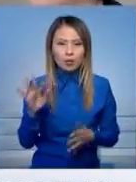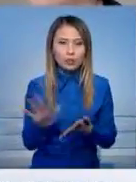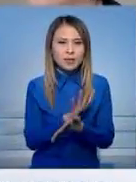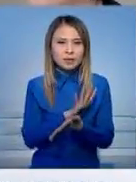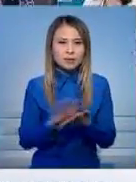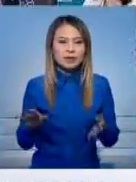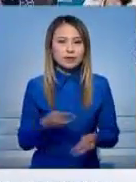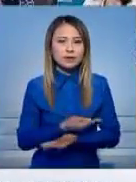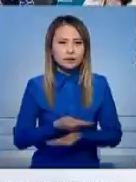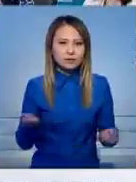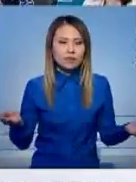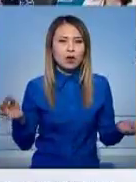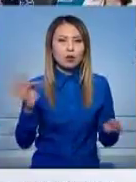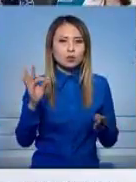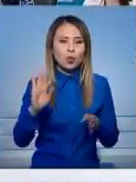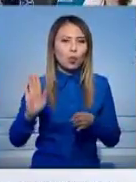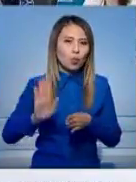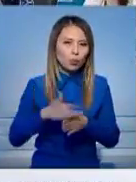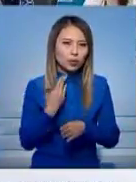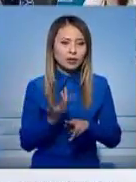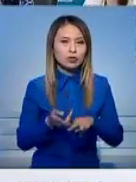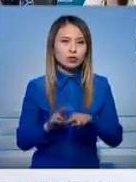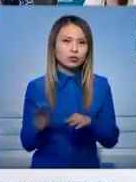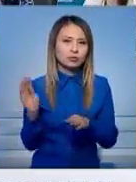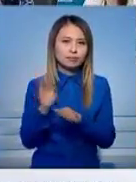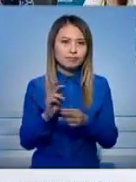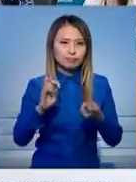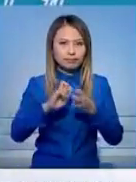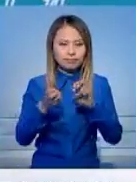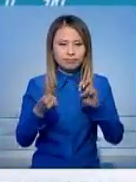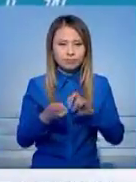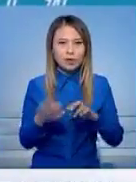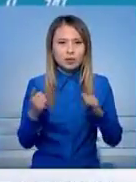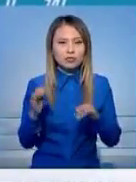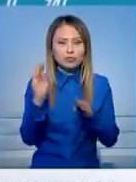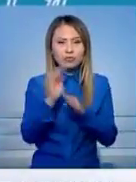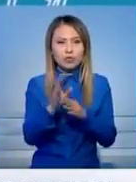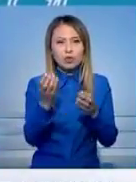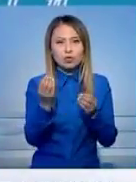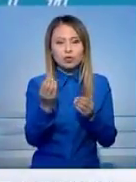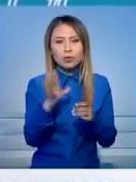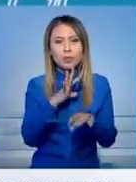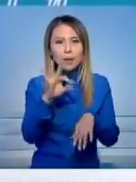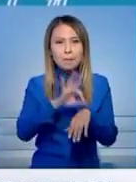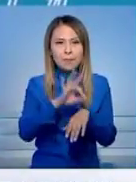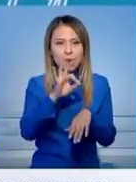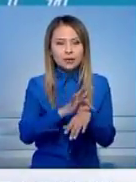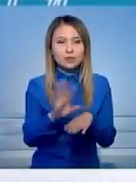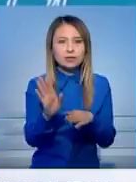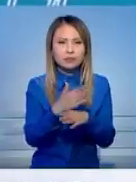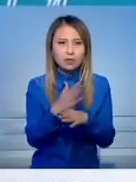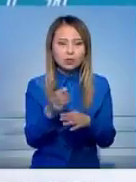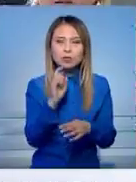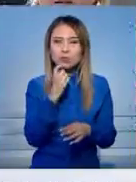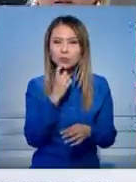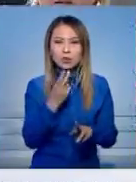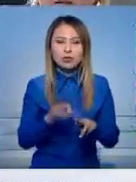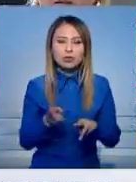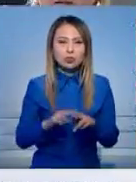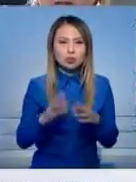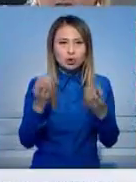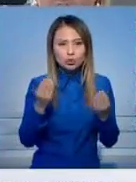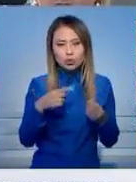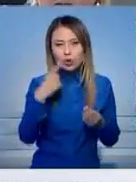берілетін препараттар тізімінен шығарылып тастауы тағы бір түйткіл тудырды. Себебі онсыз науқасты ажалдан арашалап қалу қиын. Айта